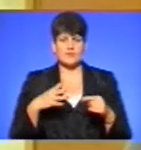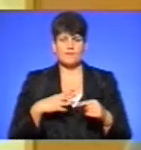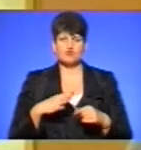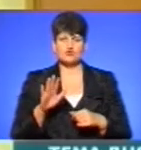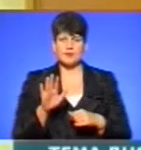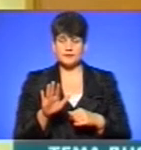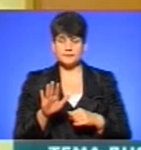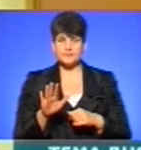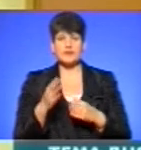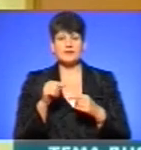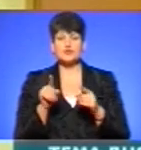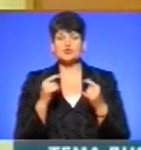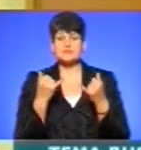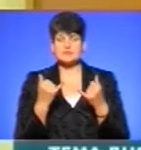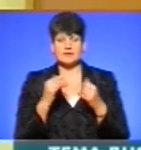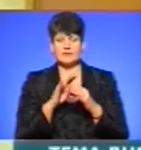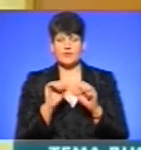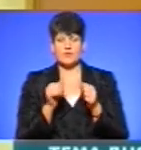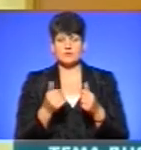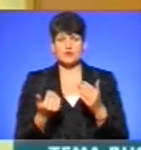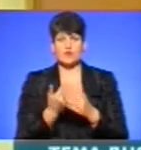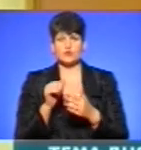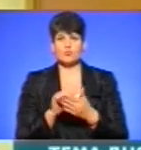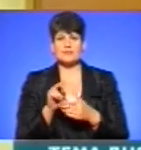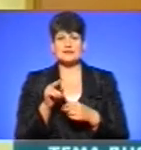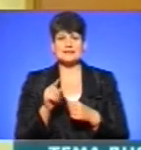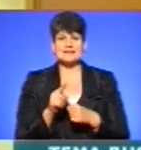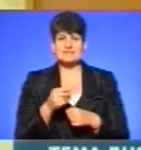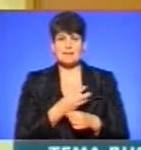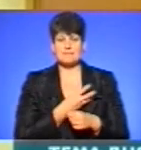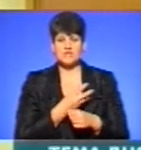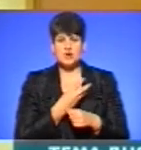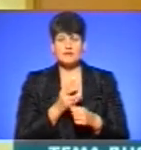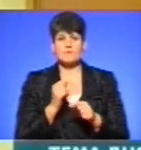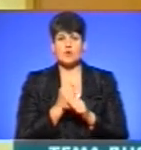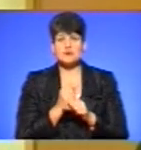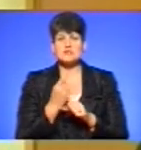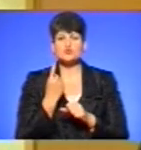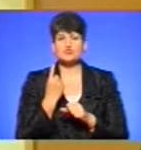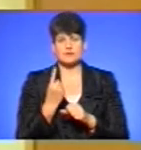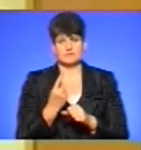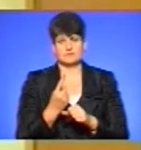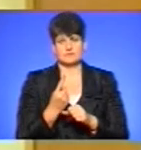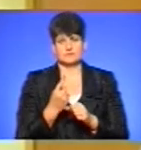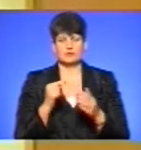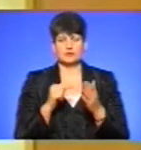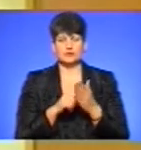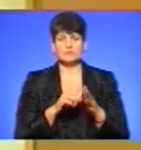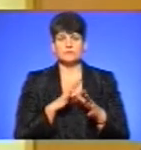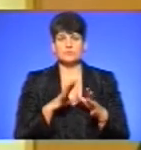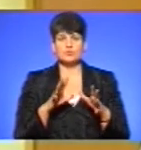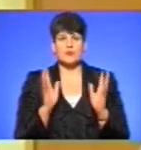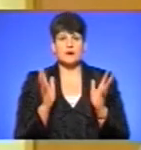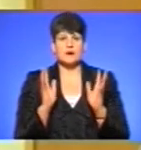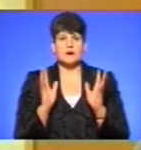зараз не оформлюється новий документ за бажанням, зроблено виключно з однією метою, для того, щоб уникнути ажіотажного